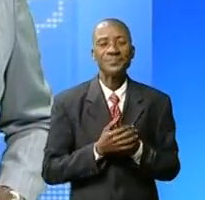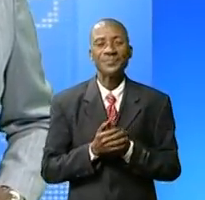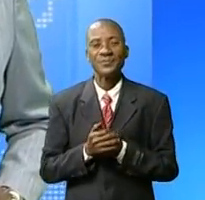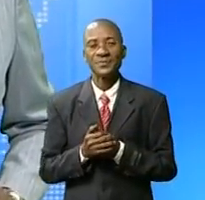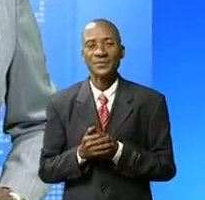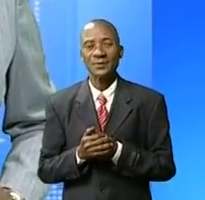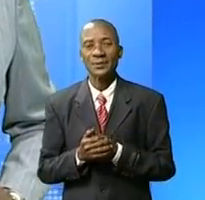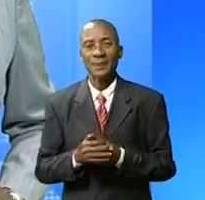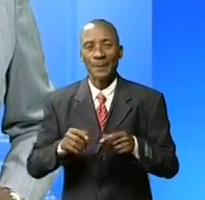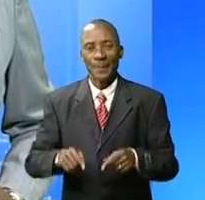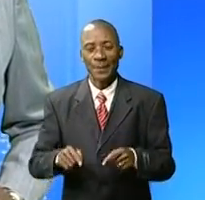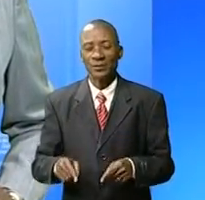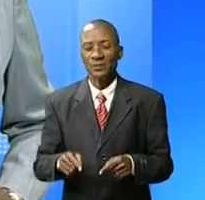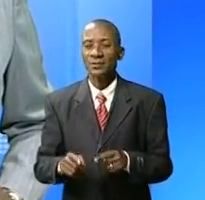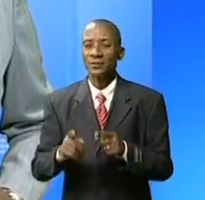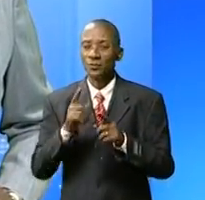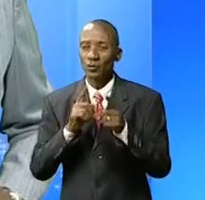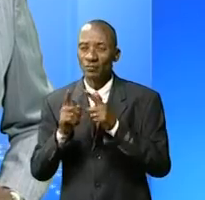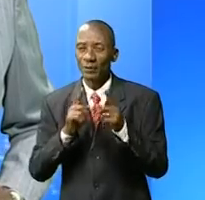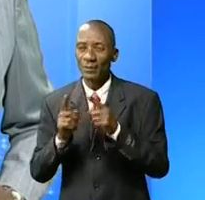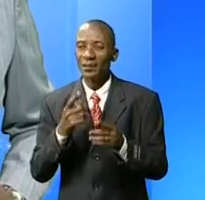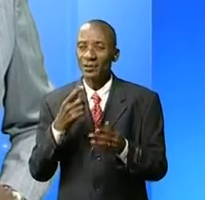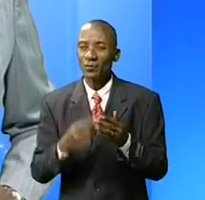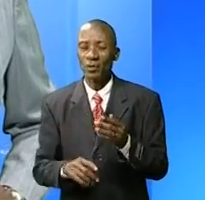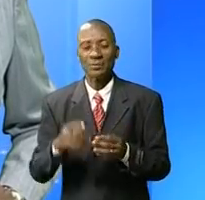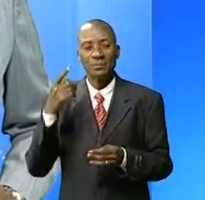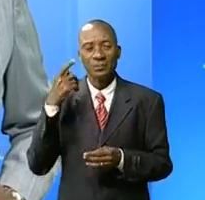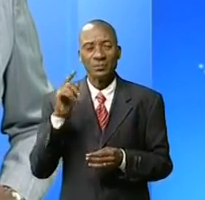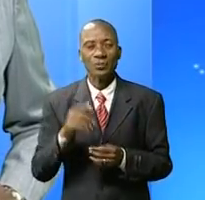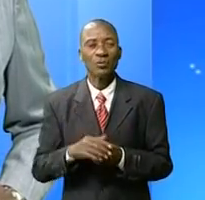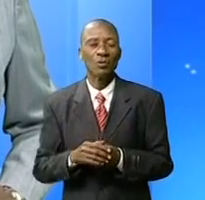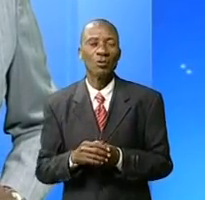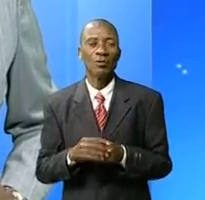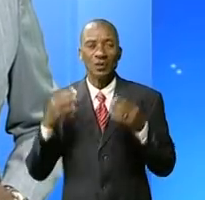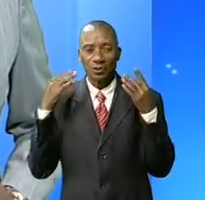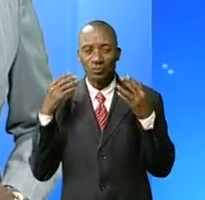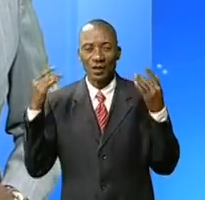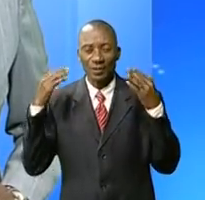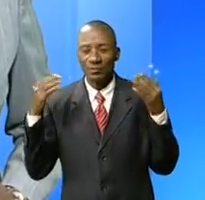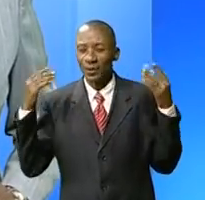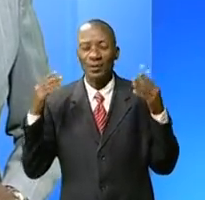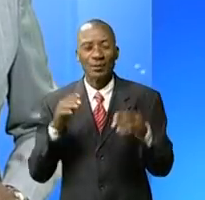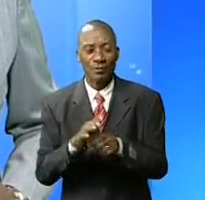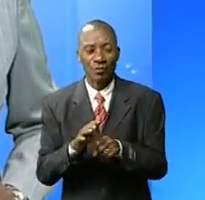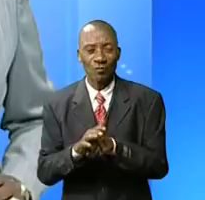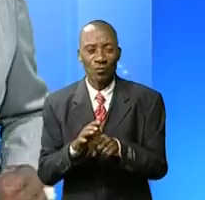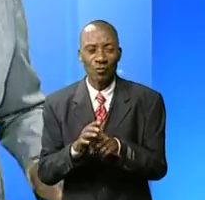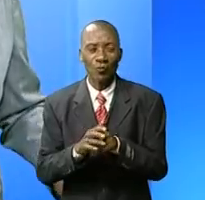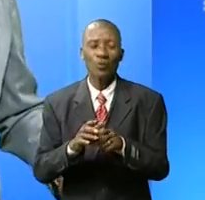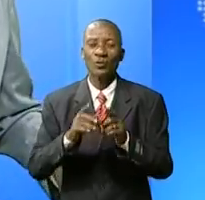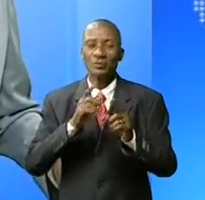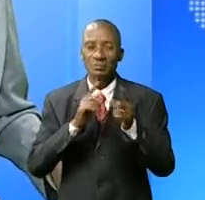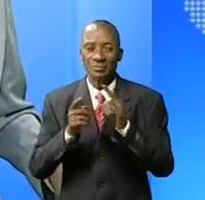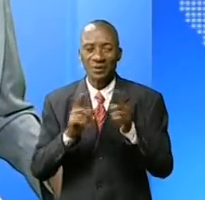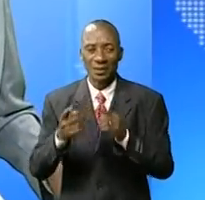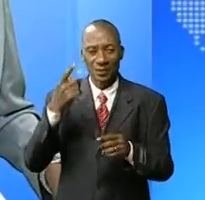délinquance. 250 jeunes appelés communément Clouna vont entamer une nouvelle vie loin de la drogue. Et pour marquer cette rupture, une